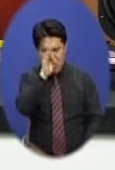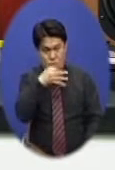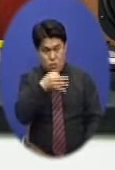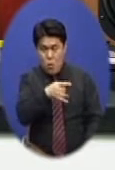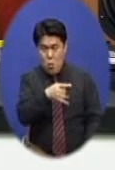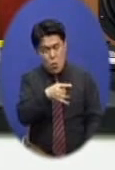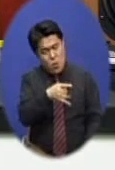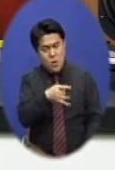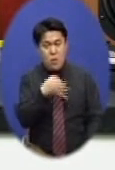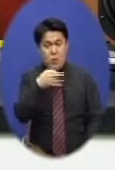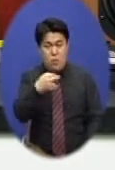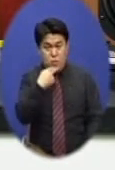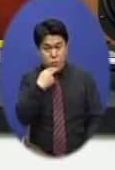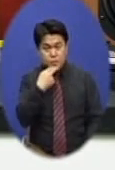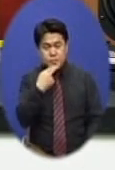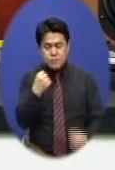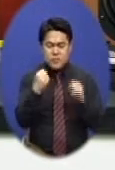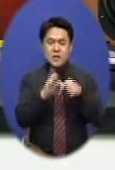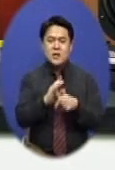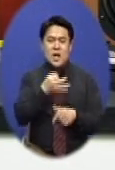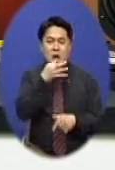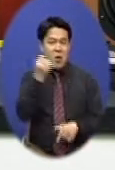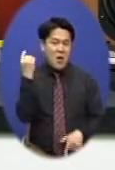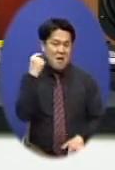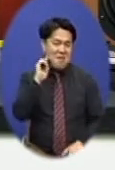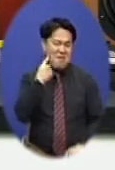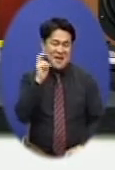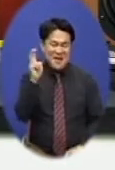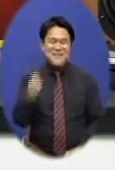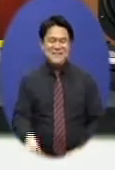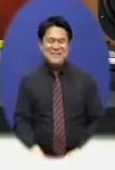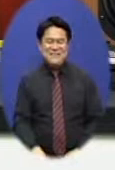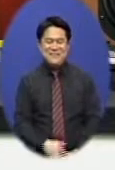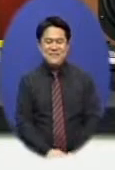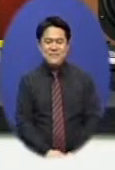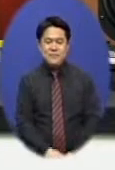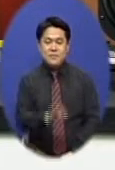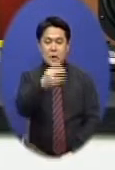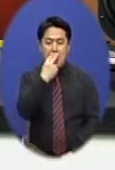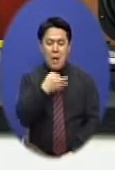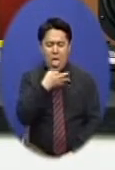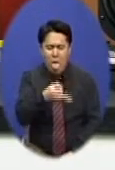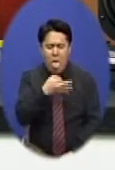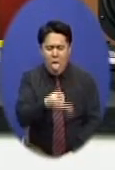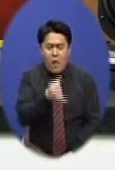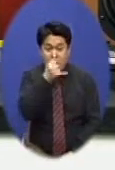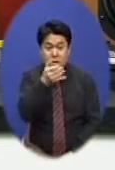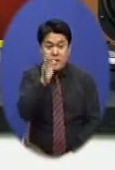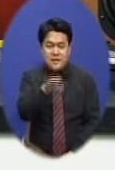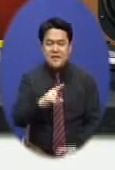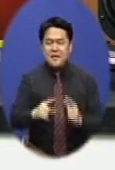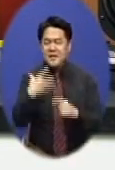정도면 감기가 안 걸리면 얼마나 예쁠까. 감사합니다. 어머니 근데 네. 감기 걸리셔서 네. 더 이렇게